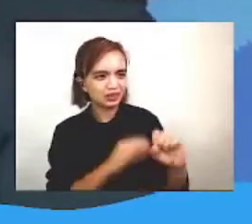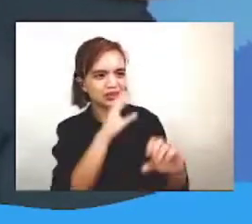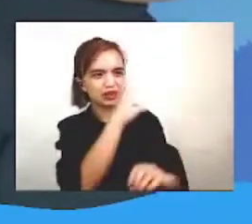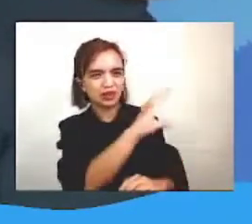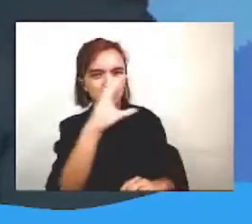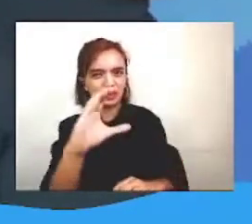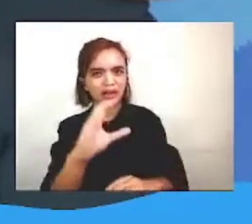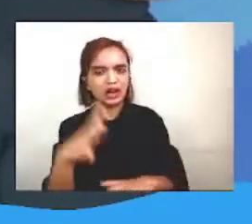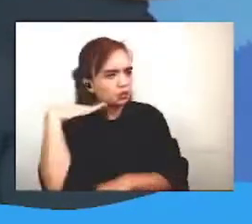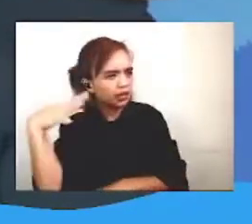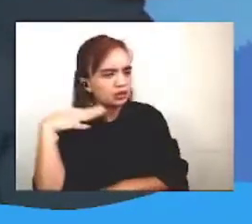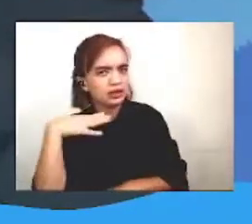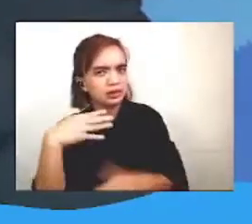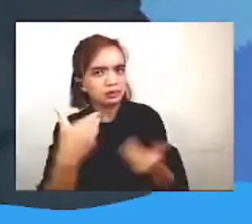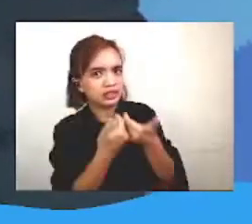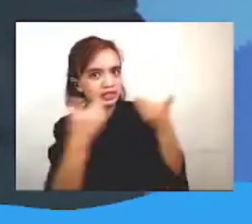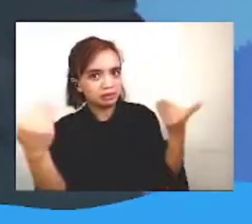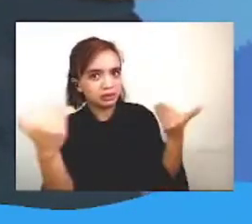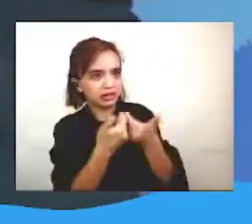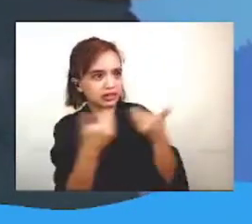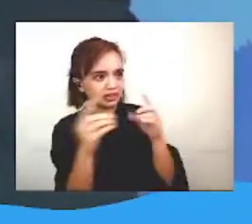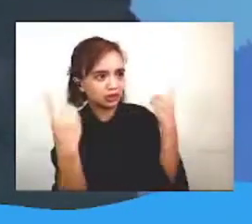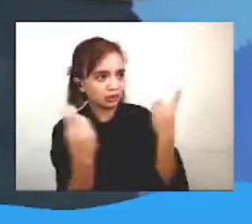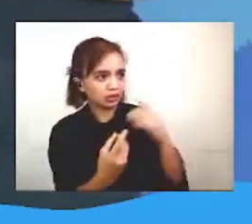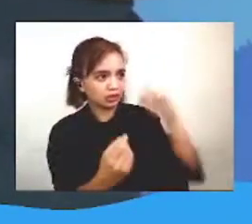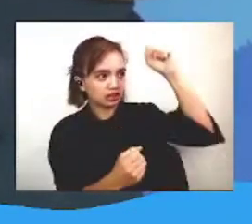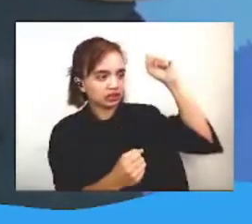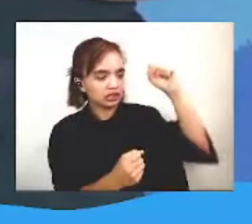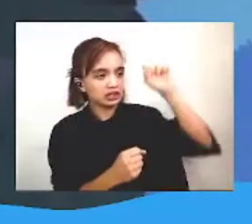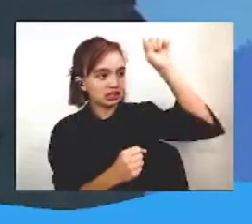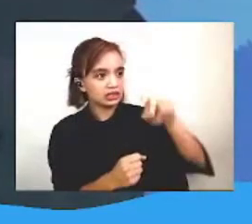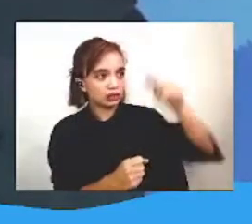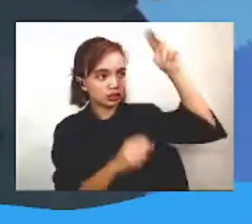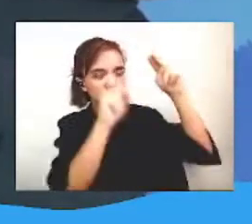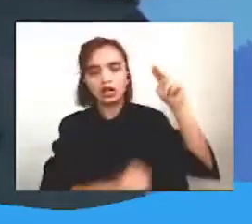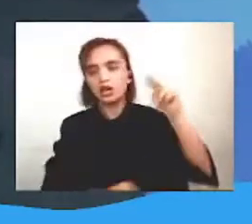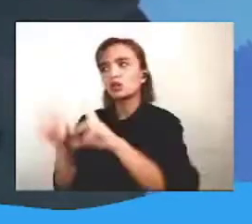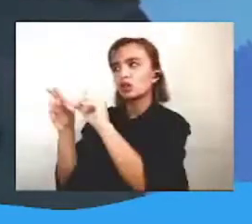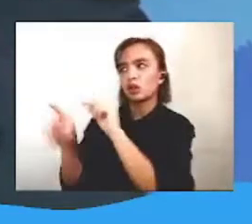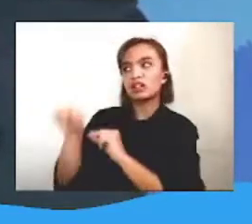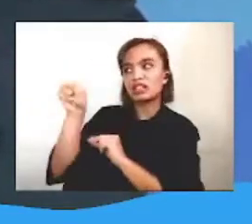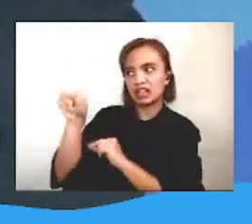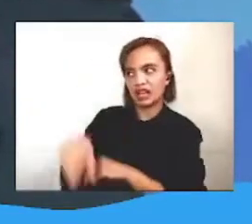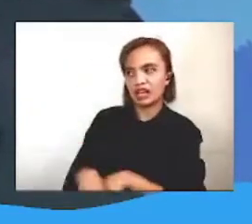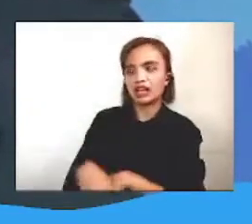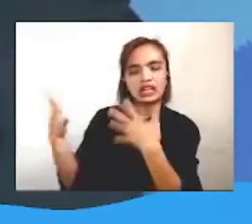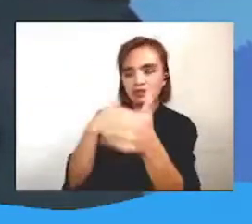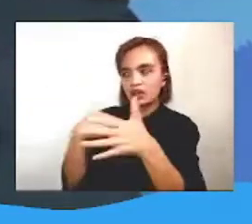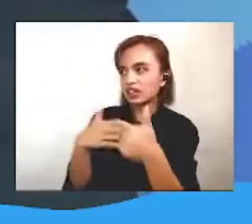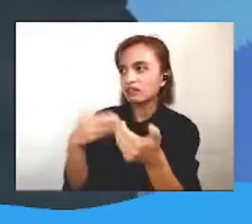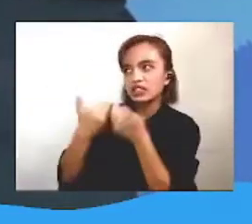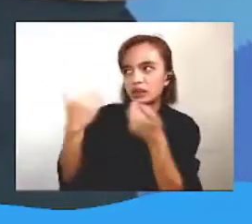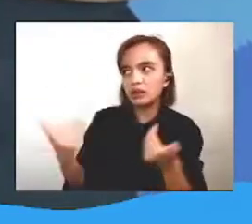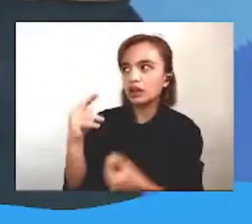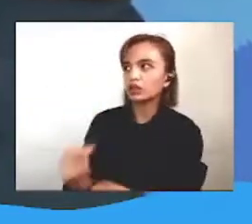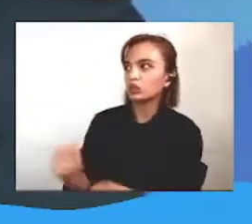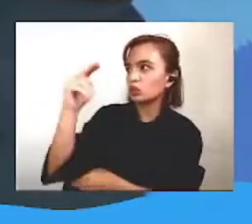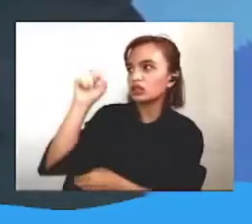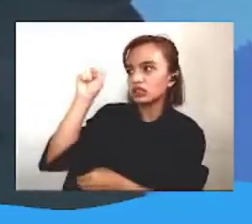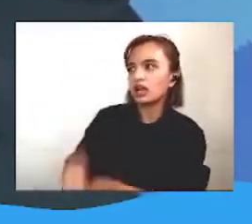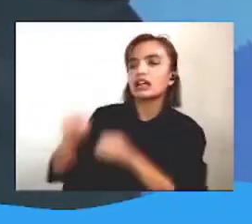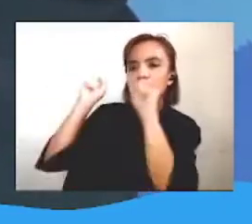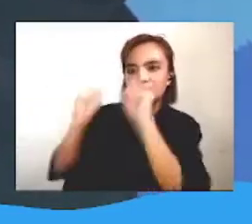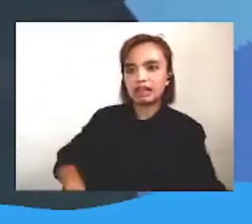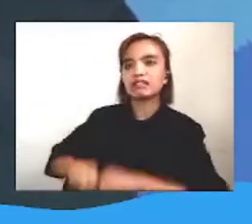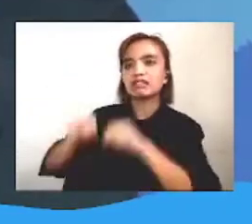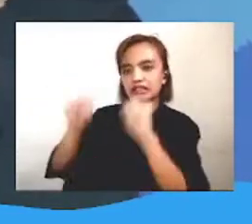division ng North at South? No, iisa po ang division namin. So kahit magkahiwalay ang North at ang South, kayang-kaya itong pamahalaan ng isang division